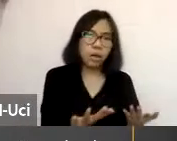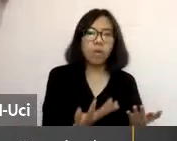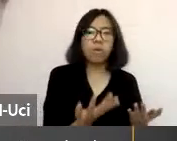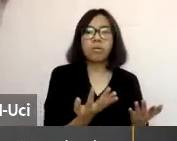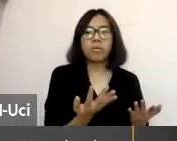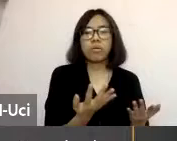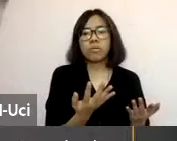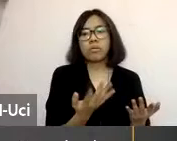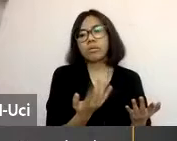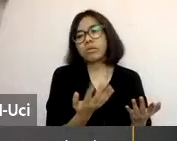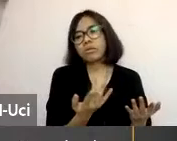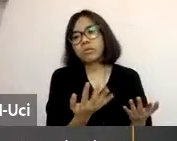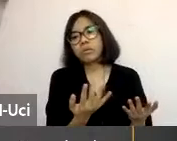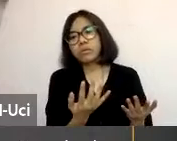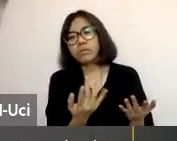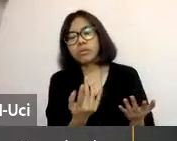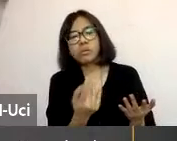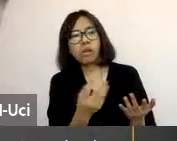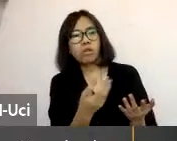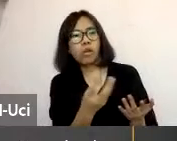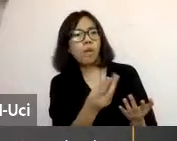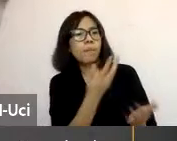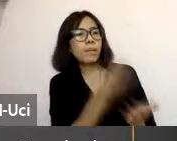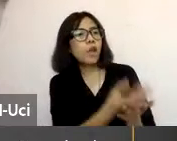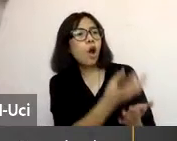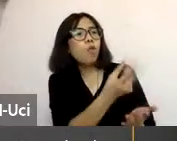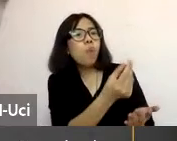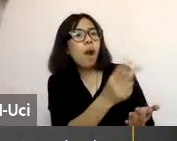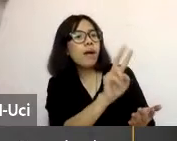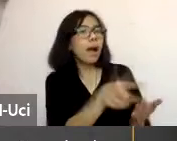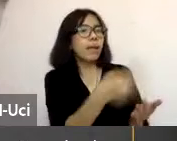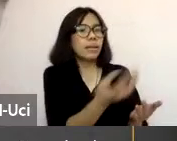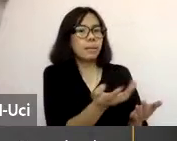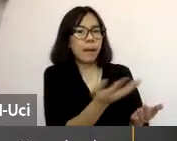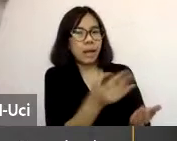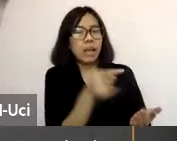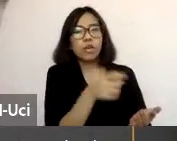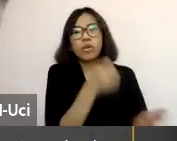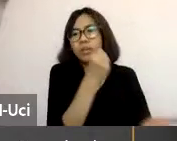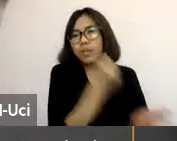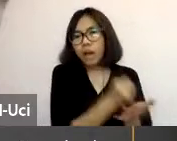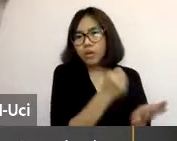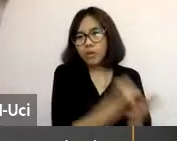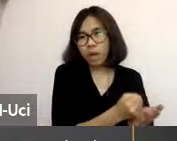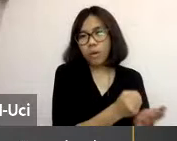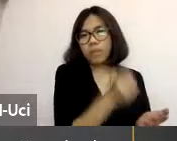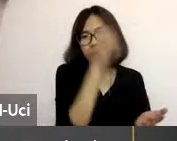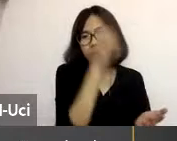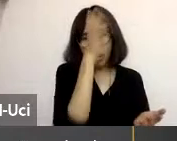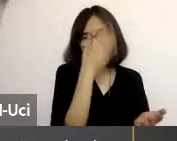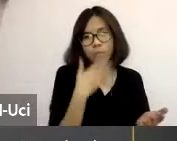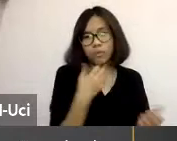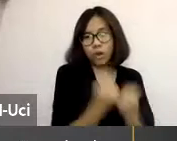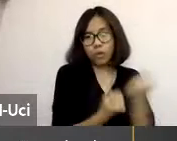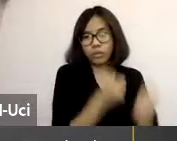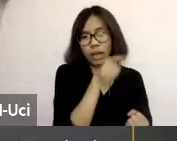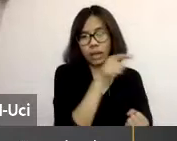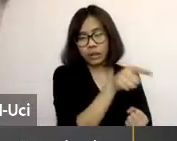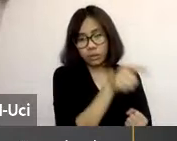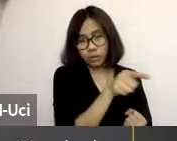mungkin mengembalikan dana yariflam segala macam itu saya keruh jadi tanggung jawab ya Jadi kalau ada hal-hal yang